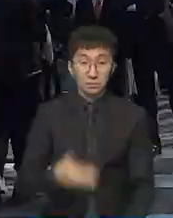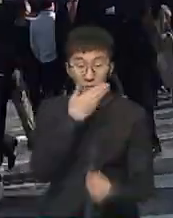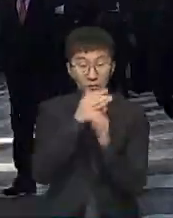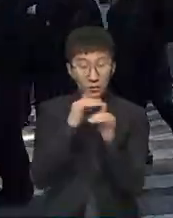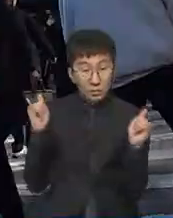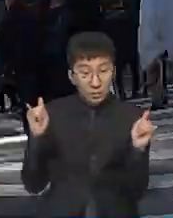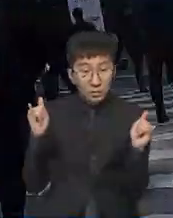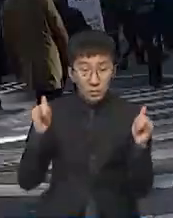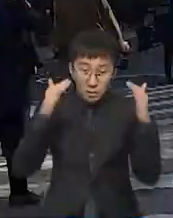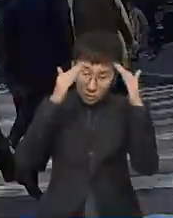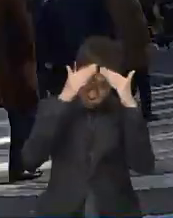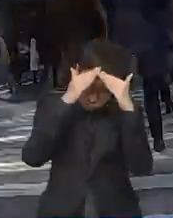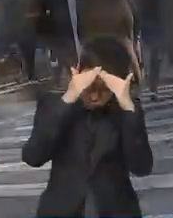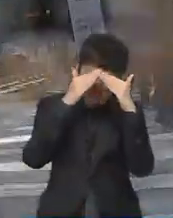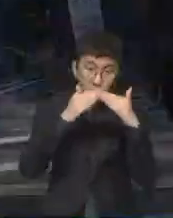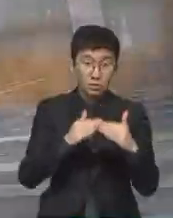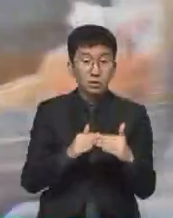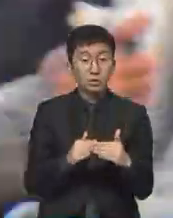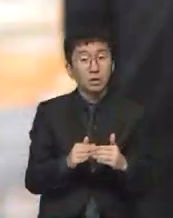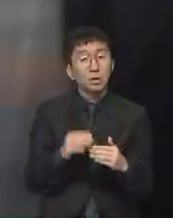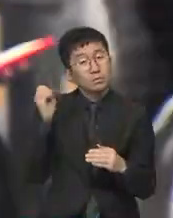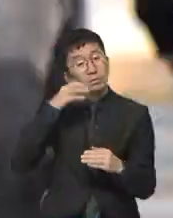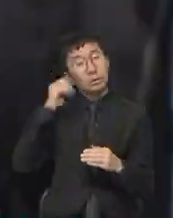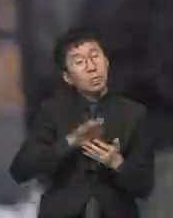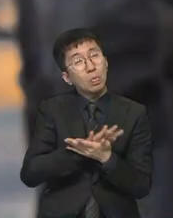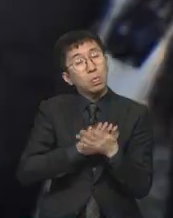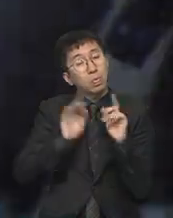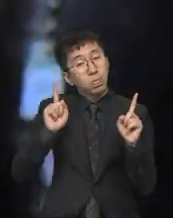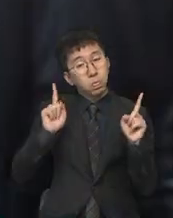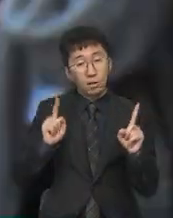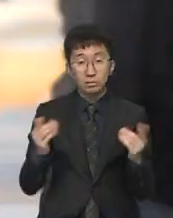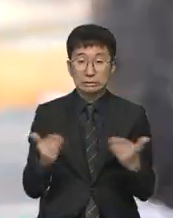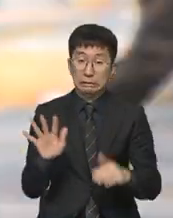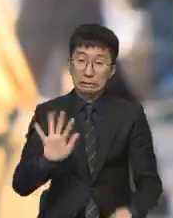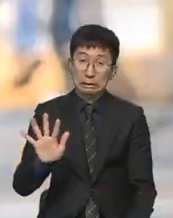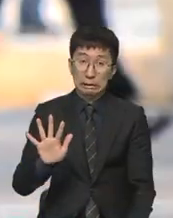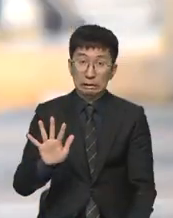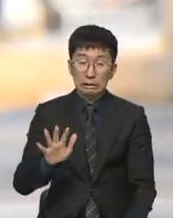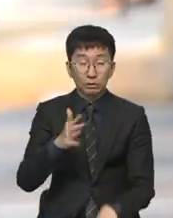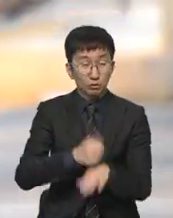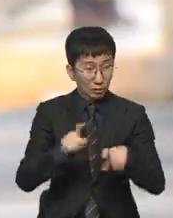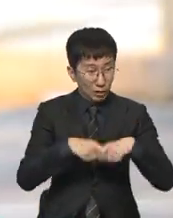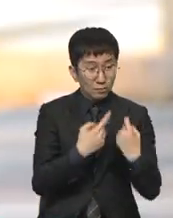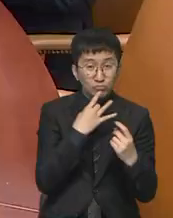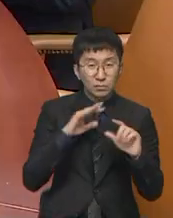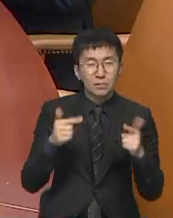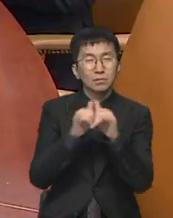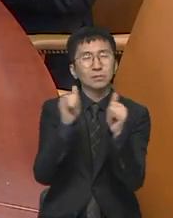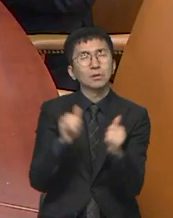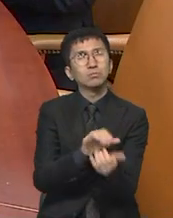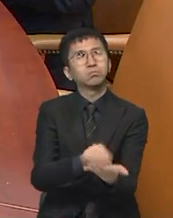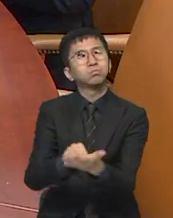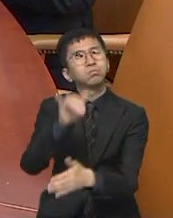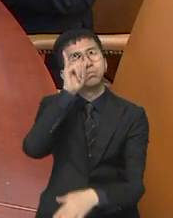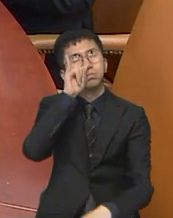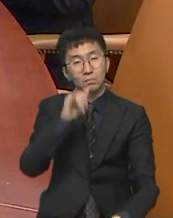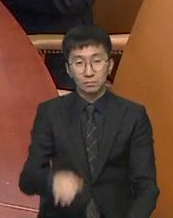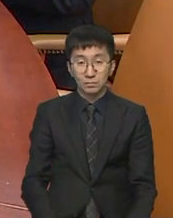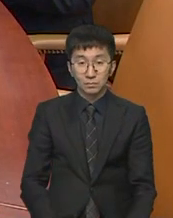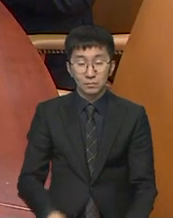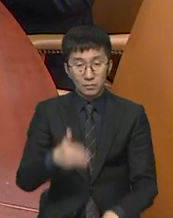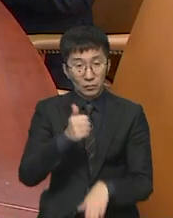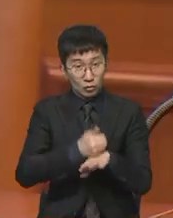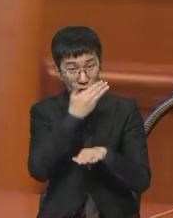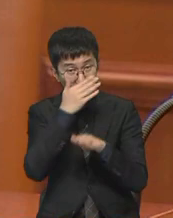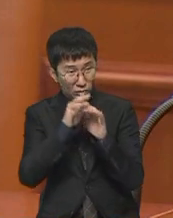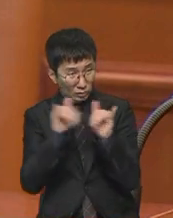니트 족화는 개인의 불행을 넘어 사회 불안과 잠재 성장률 저하의 부작용을 낳기 마련입니다. 이에 정부는 청년층의